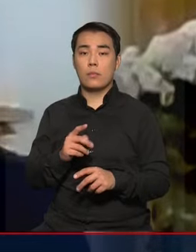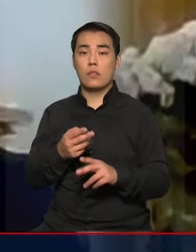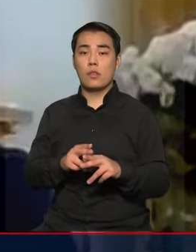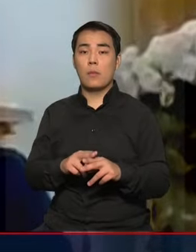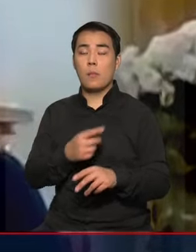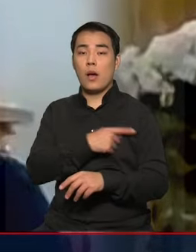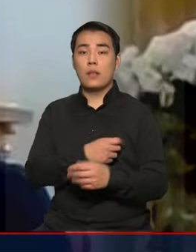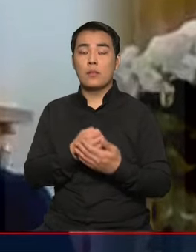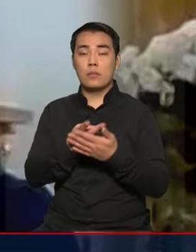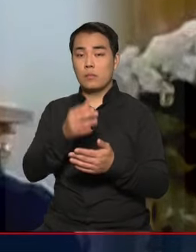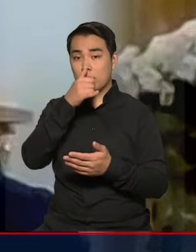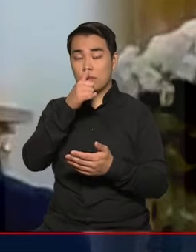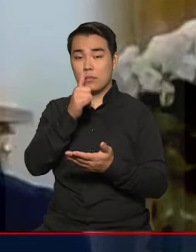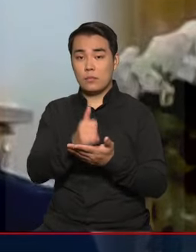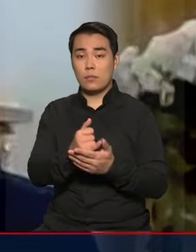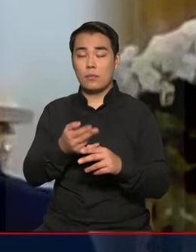больницаға түсіп қалмау үшін